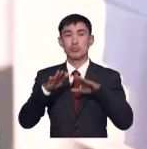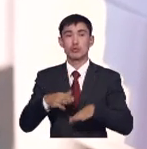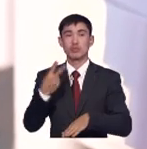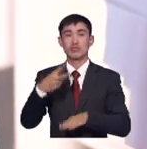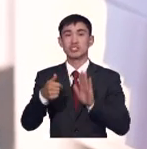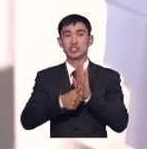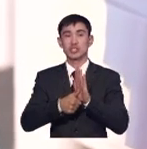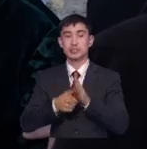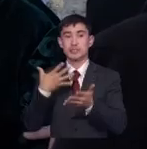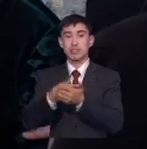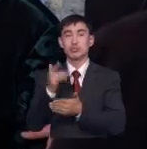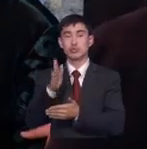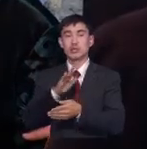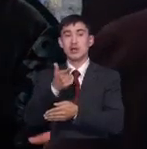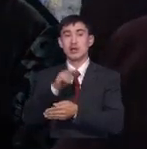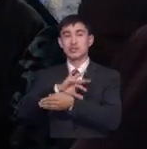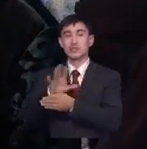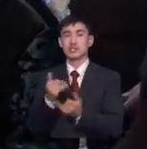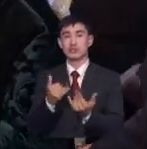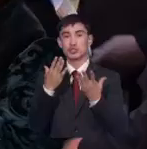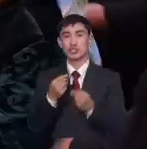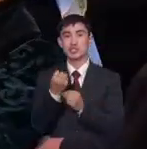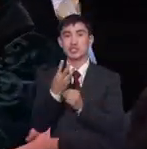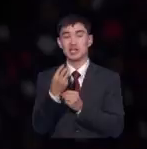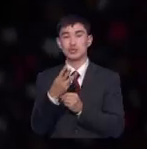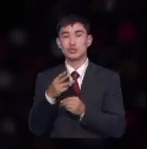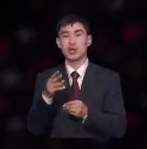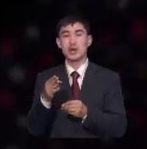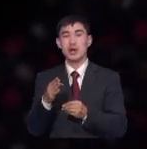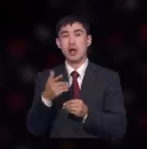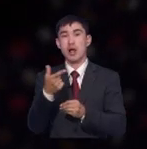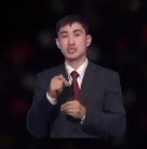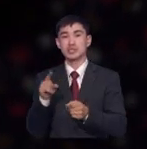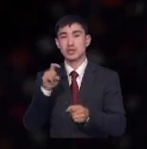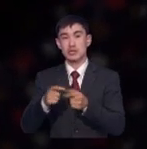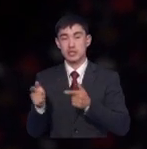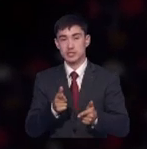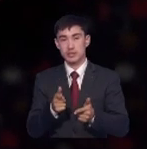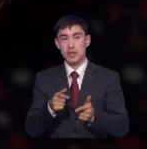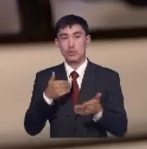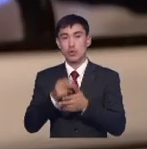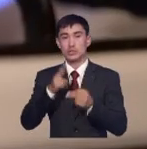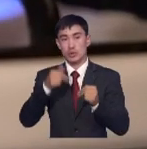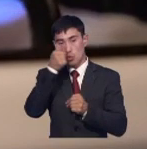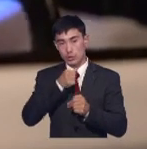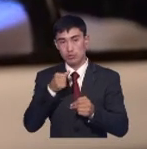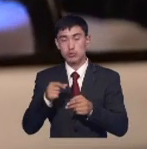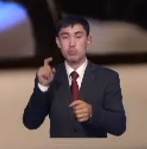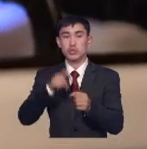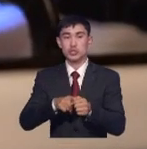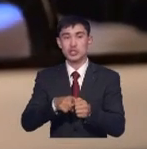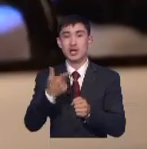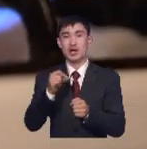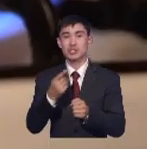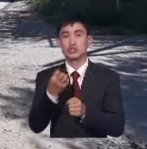26 подлежат газификации на сегодняшний день в 13 уже привлечено голубое топлива до конца года поэтапно будут подключены к